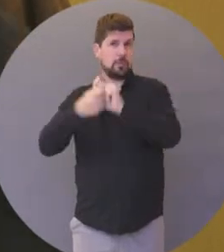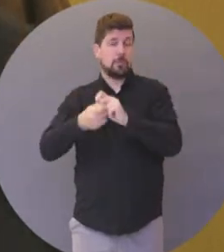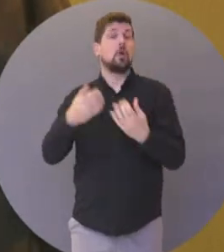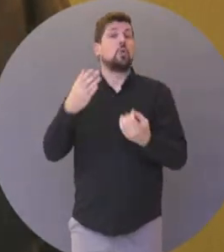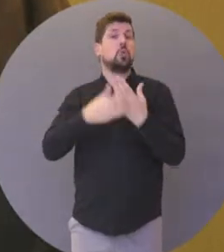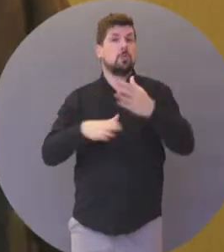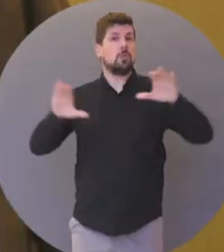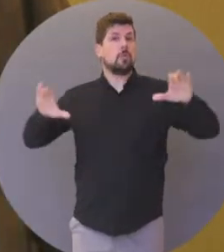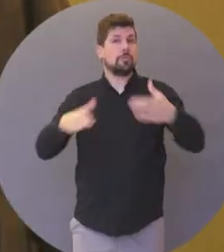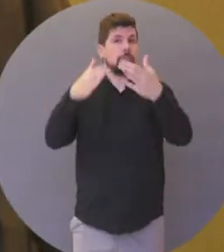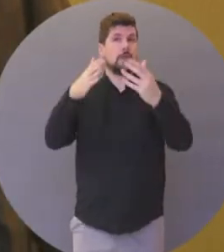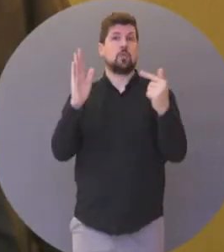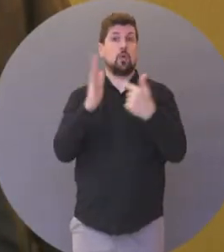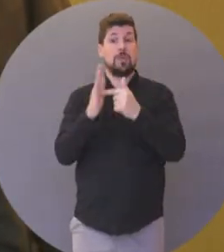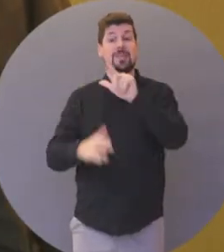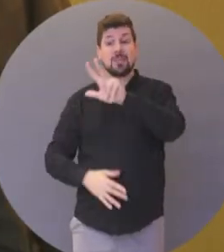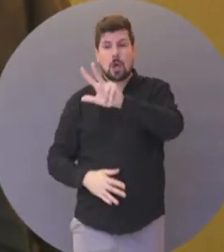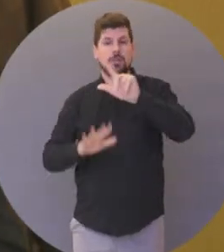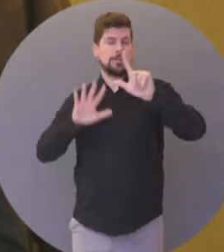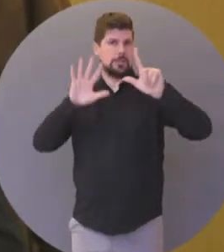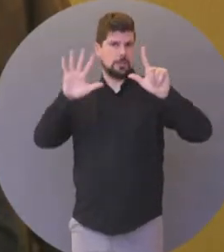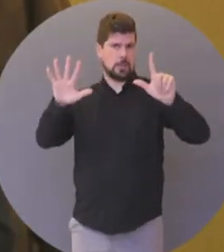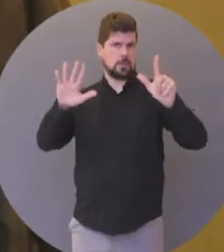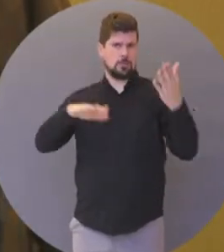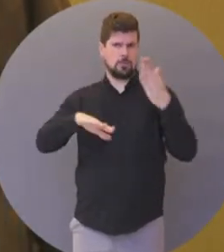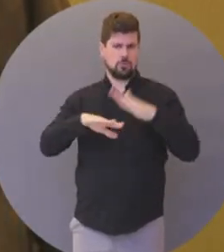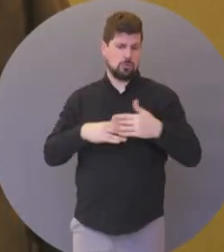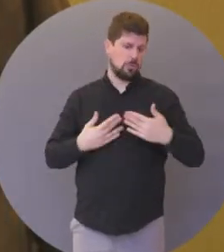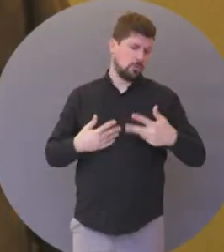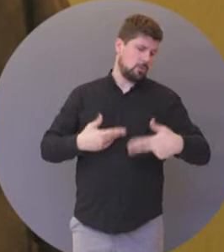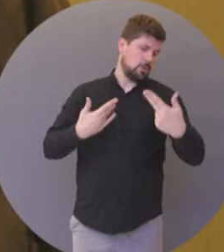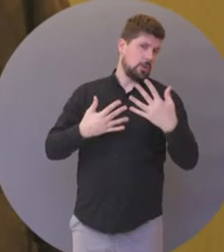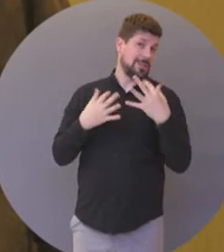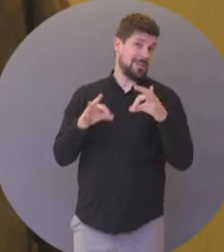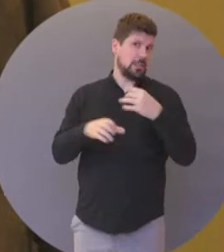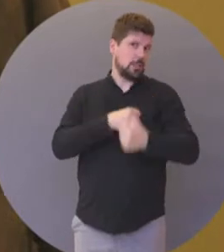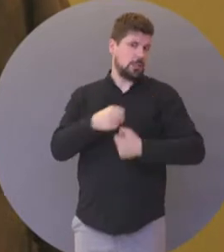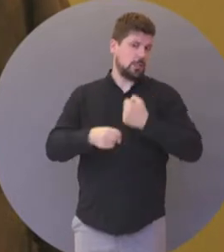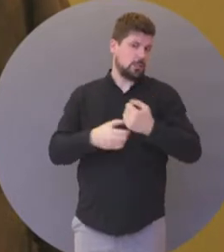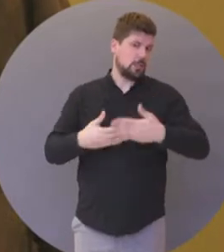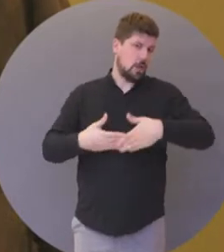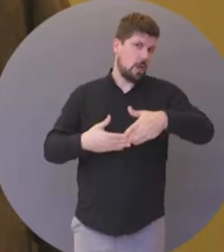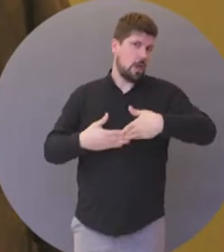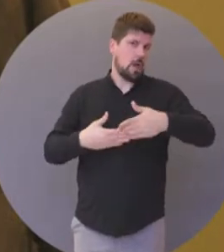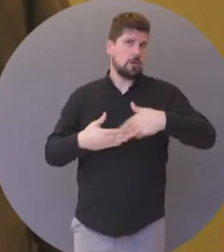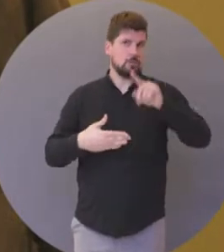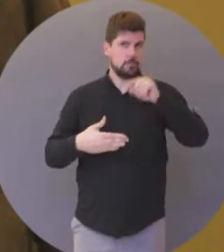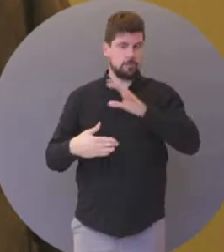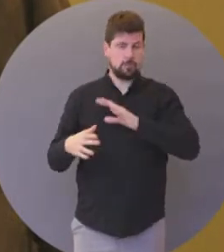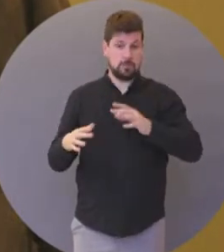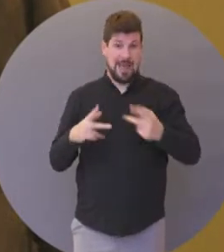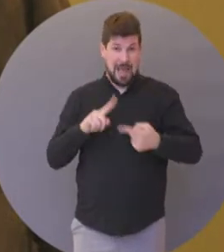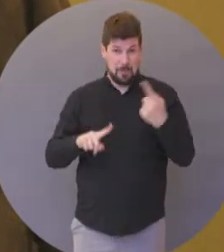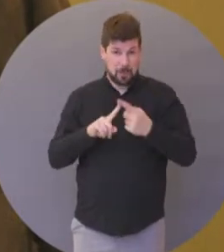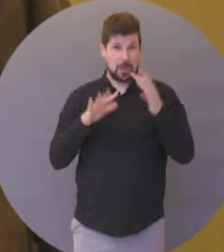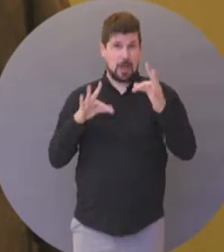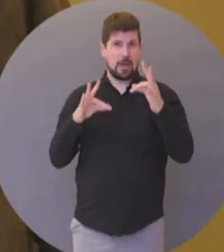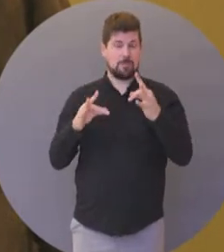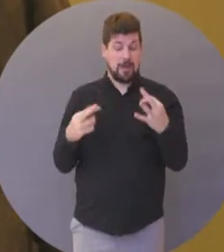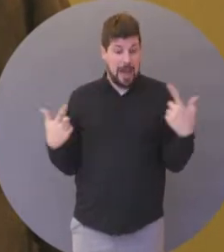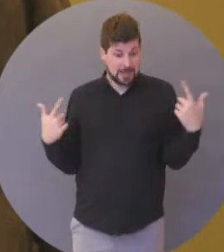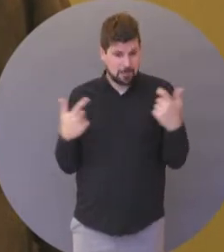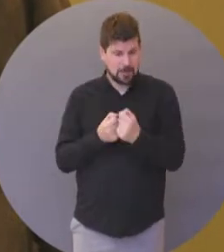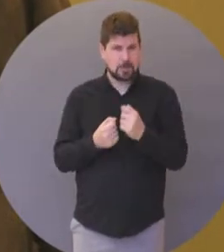même que les 10 prochaines années seront cruciales dans capacité d'adapter d'appeler nos besoins énergétiques le rapport